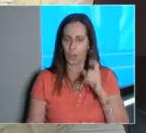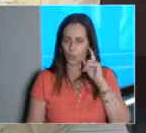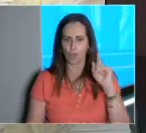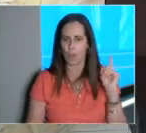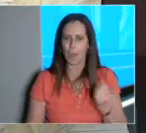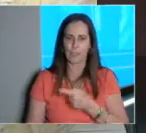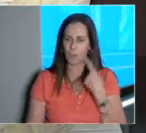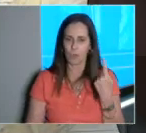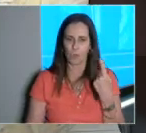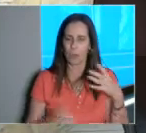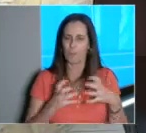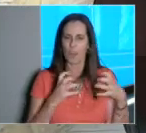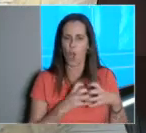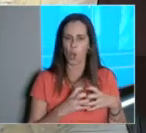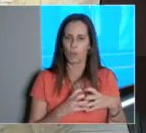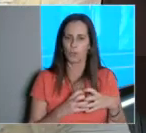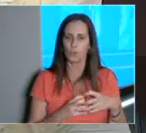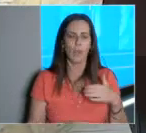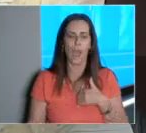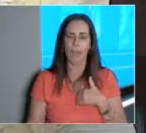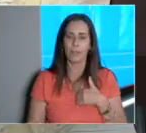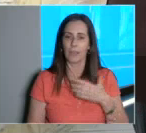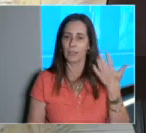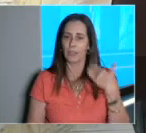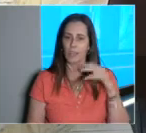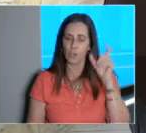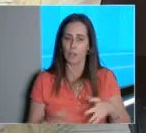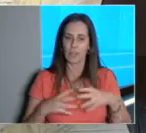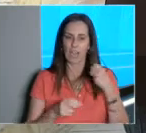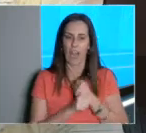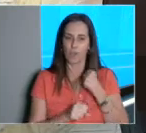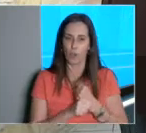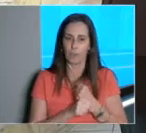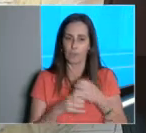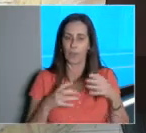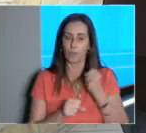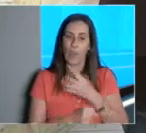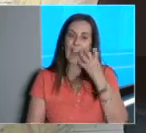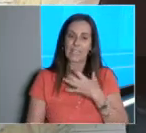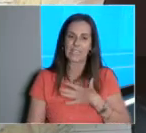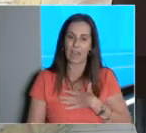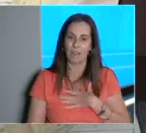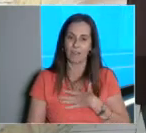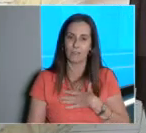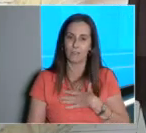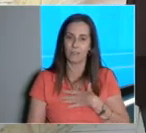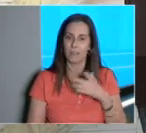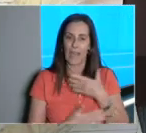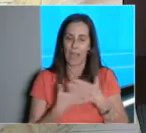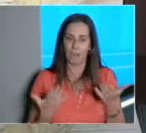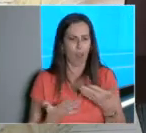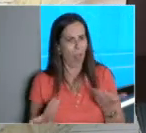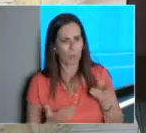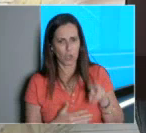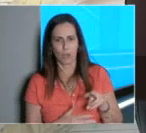בכל כל המפלגות. כן. אני הייתי איש מפלגת העבודה כל השנים. מפלגת העבודה לצערי כבר לא קיימת.